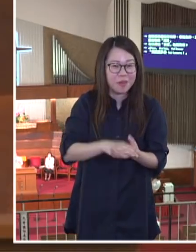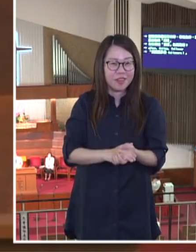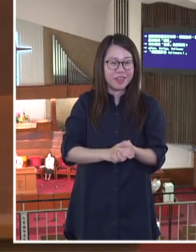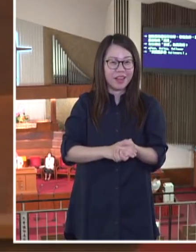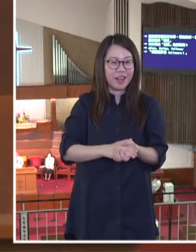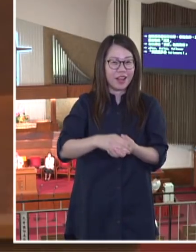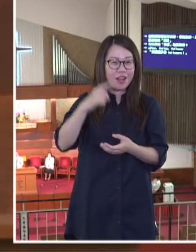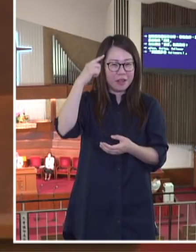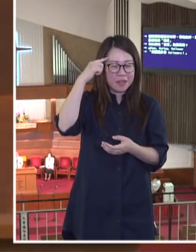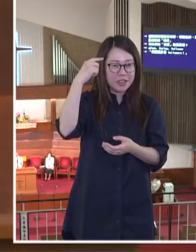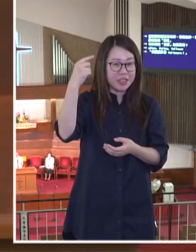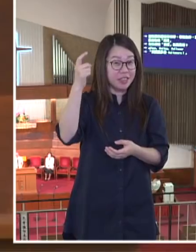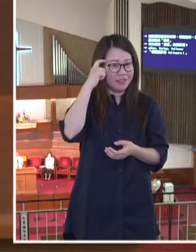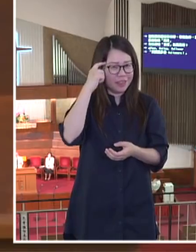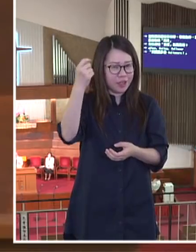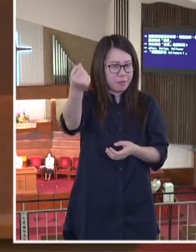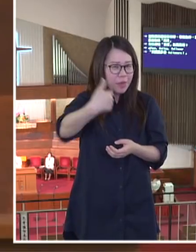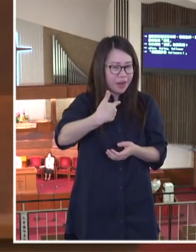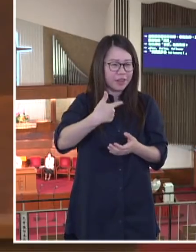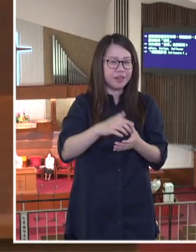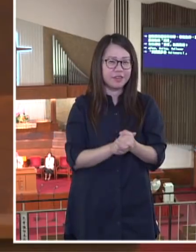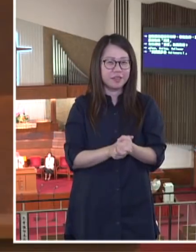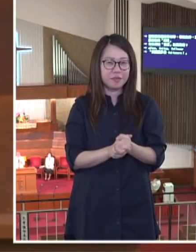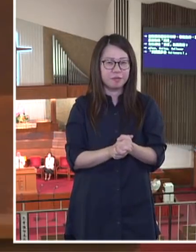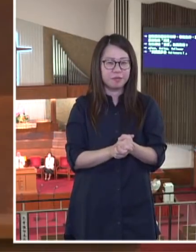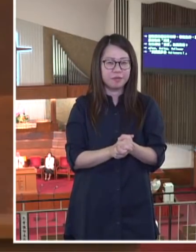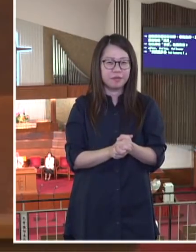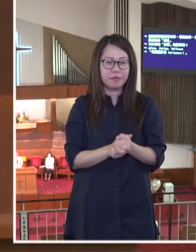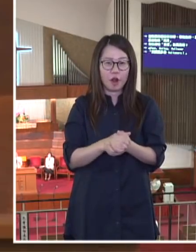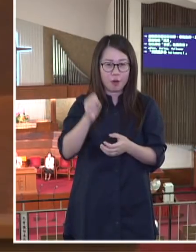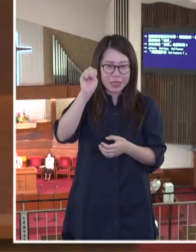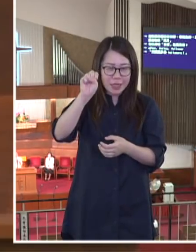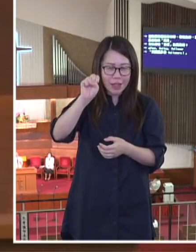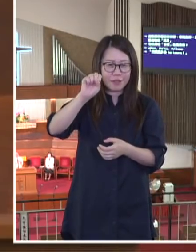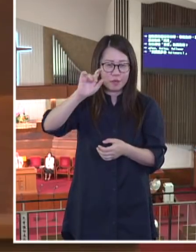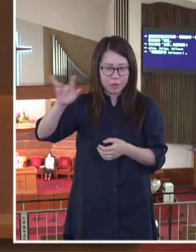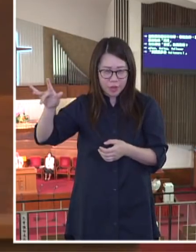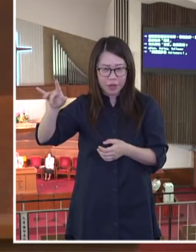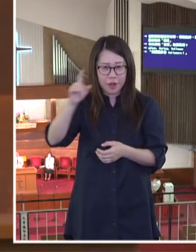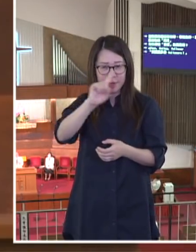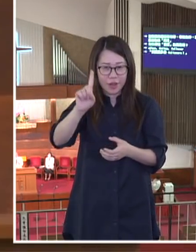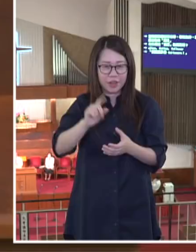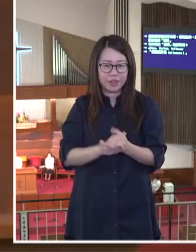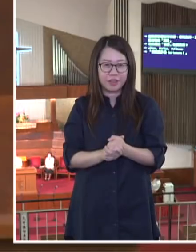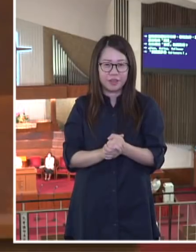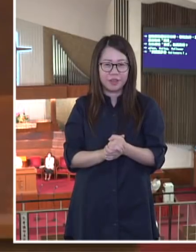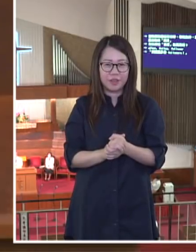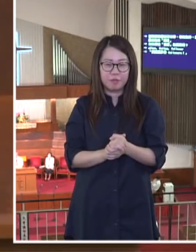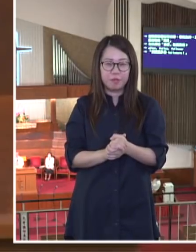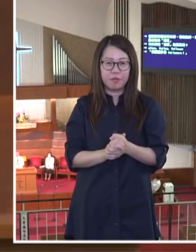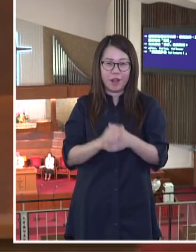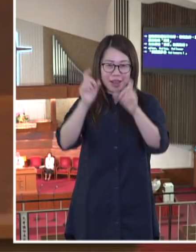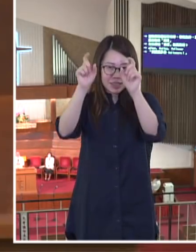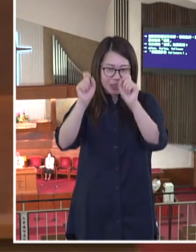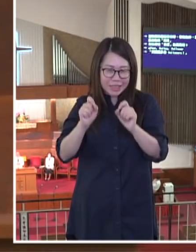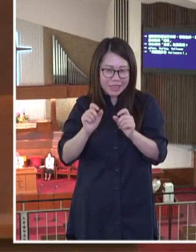即系更加重要系 subscribers， 即系 subscribers 做咩噶？可以即系代表你，即系可以将来赚到几多钱啊嘛？系